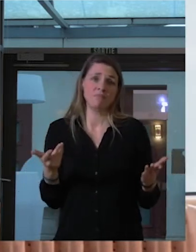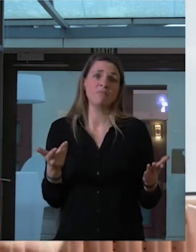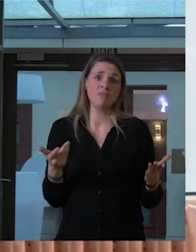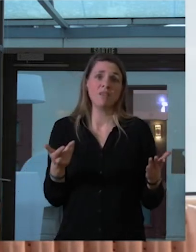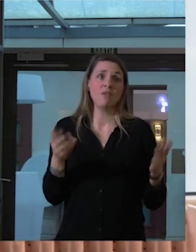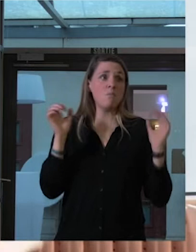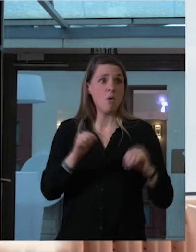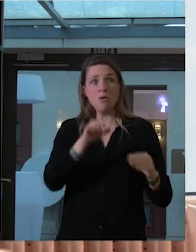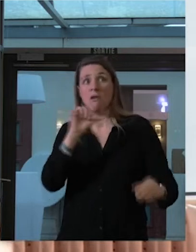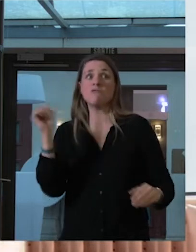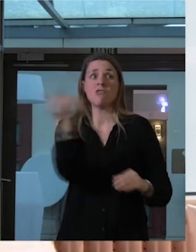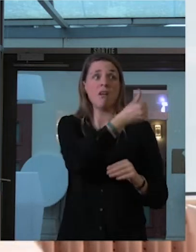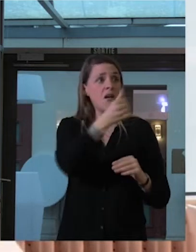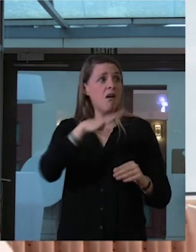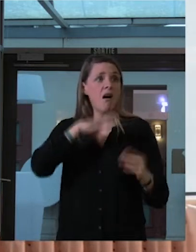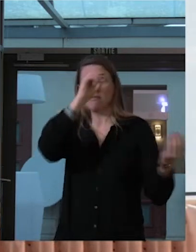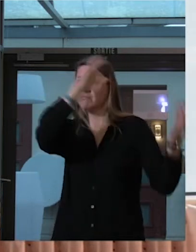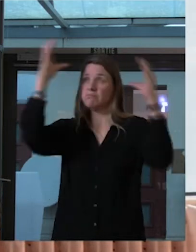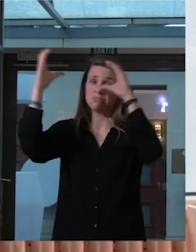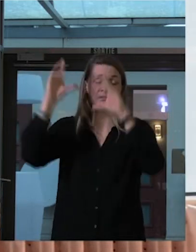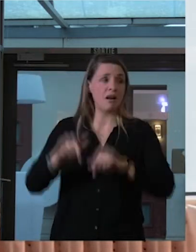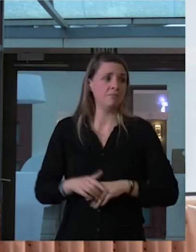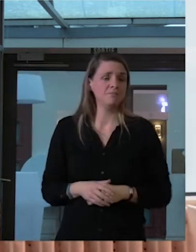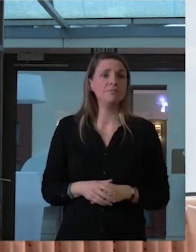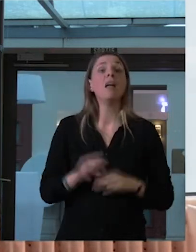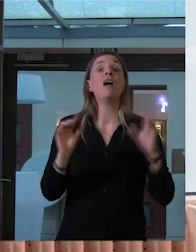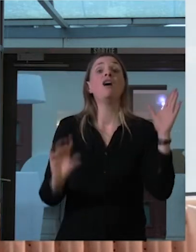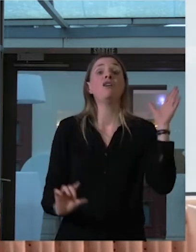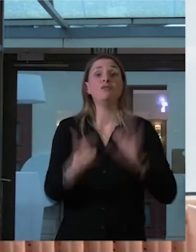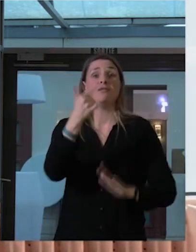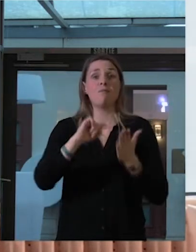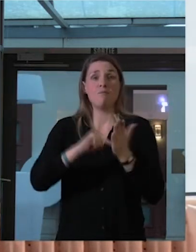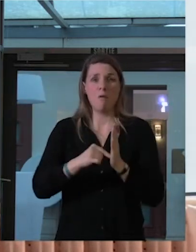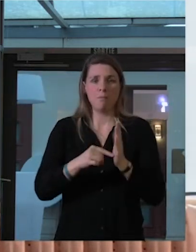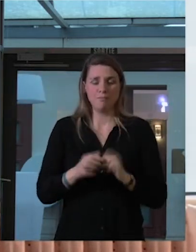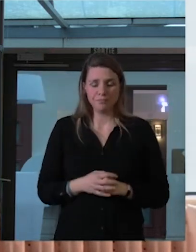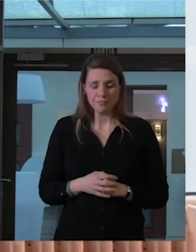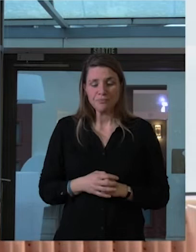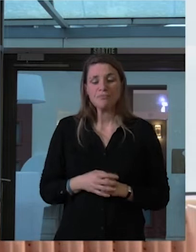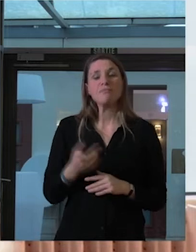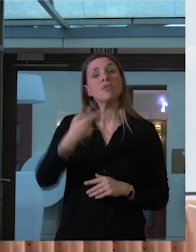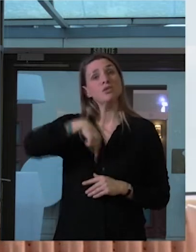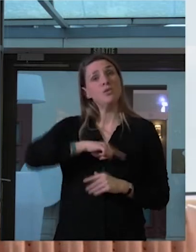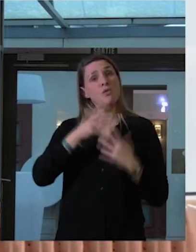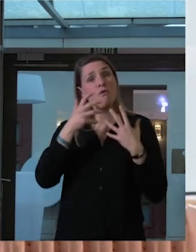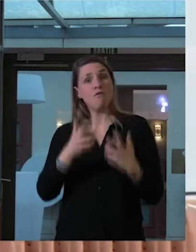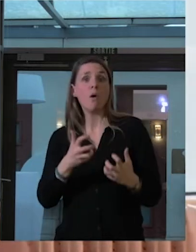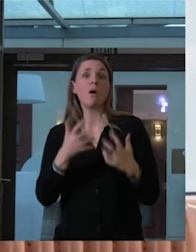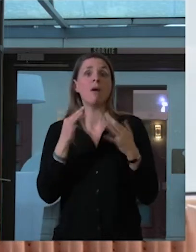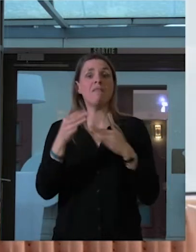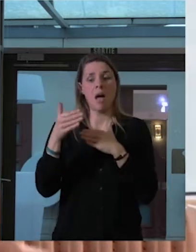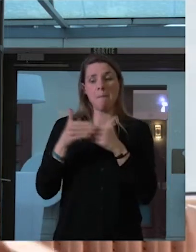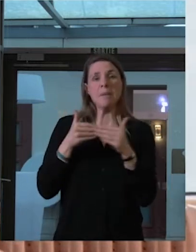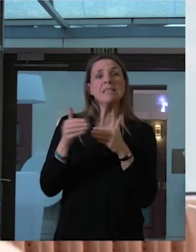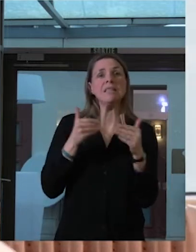qu'on peut avoir sur toutes et tous. En deuxième point, on voulait aussi parler de la carrière sportive. Donc là, tous